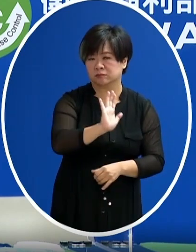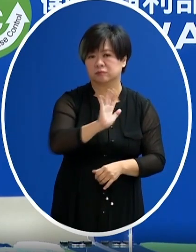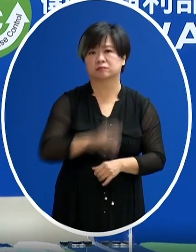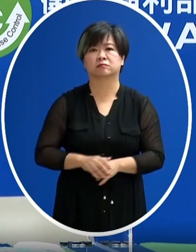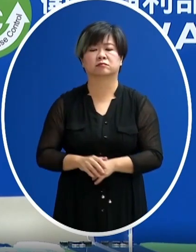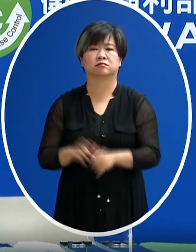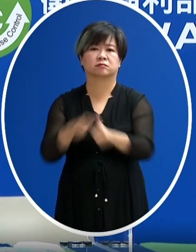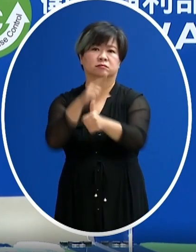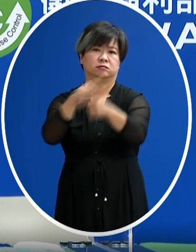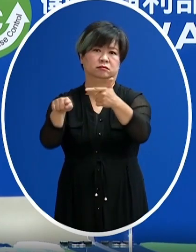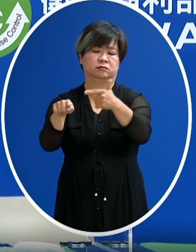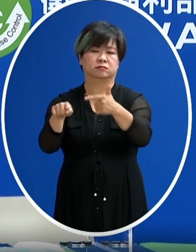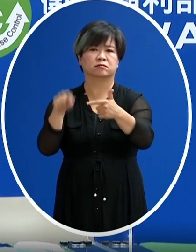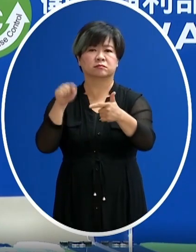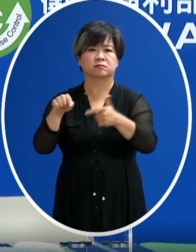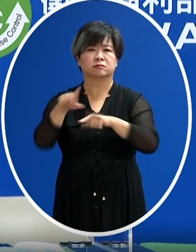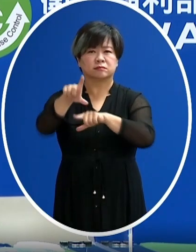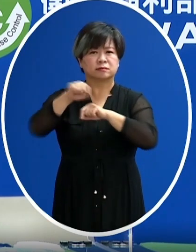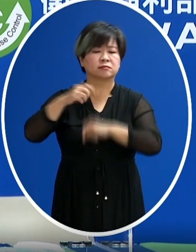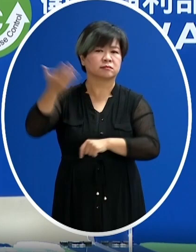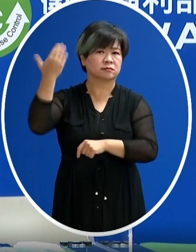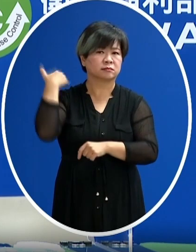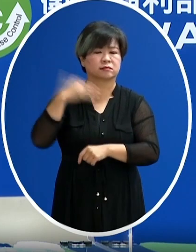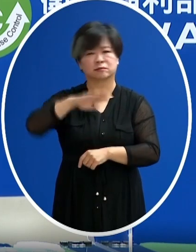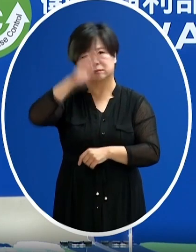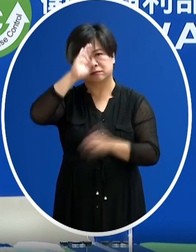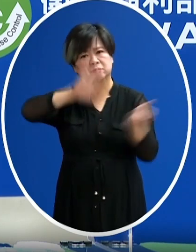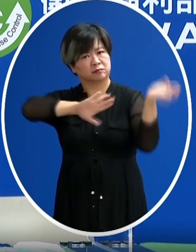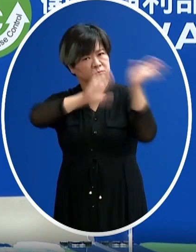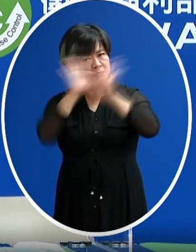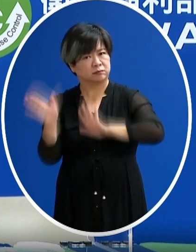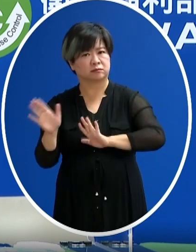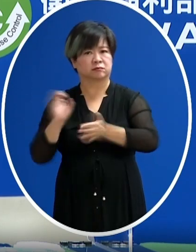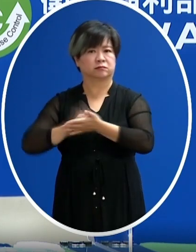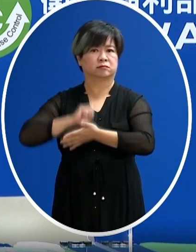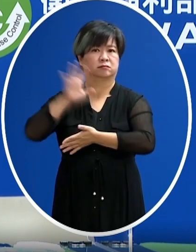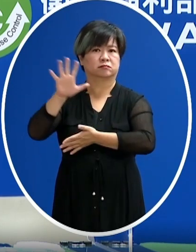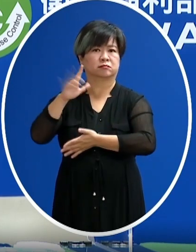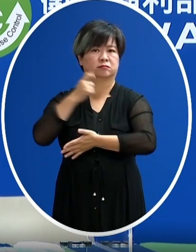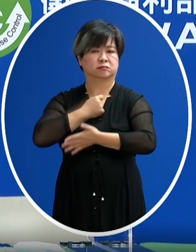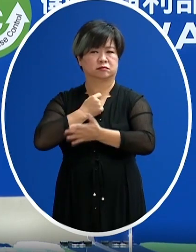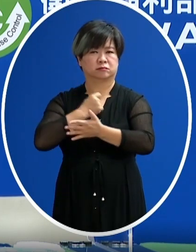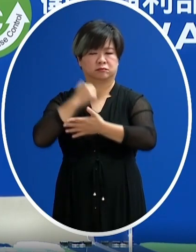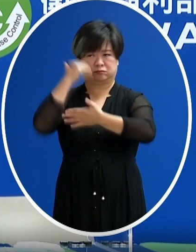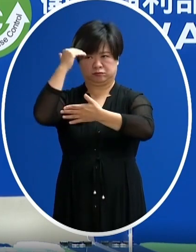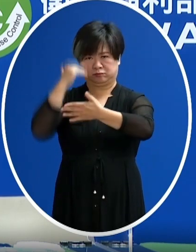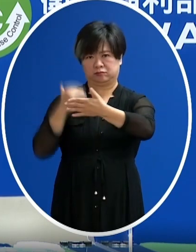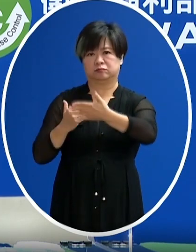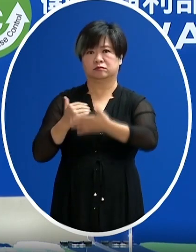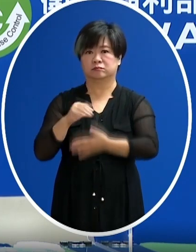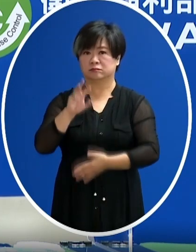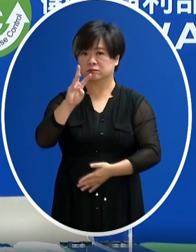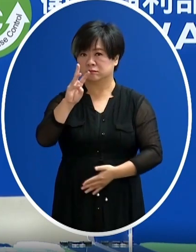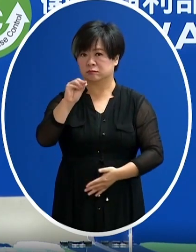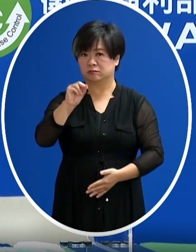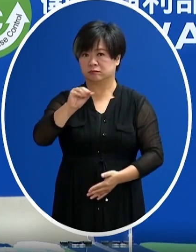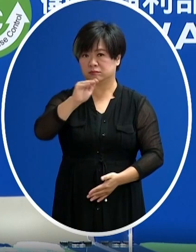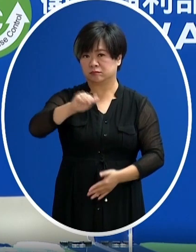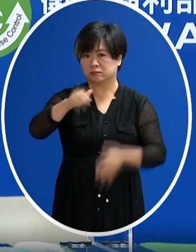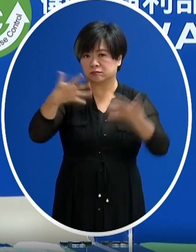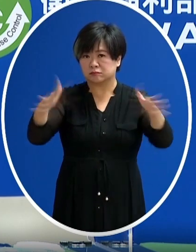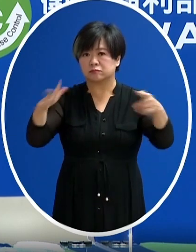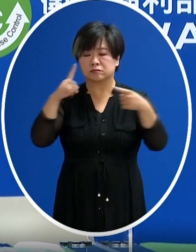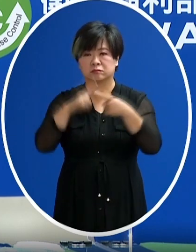所函报，因为这个是依照当时的疫情所函报列册的部分，有